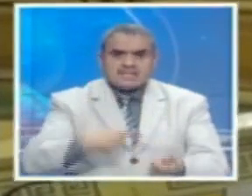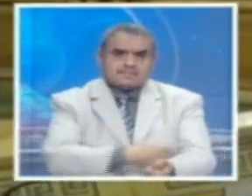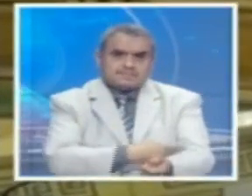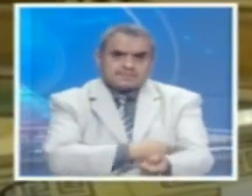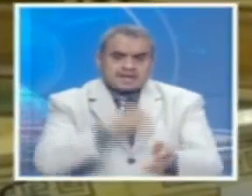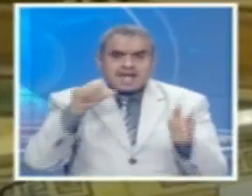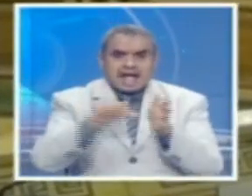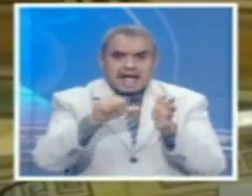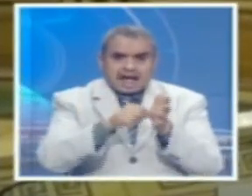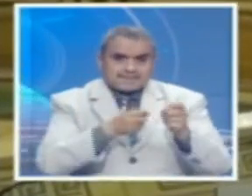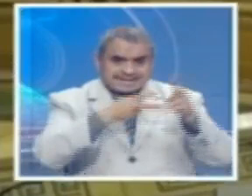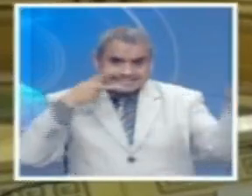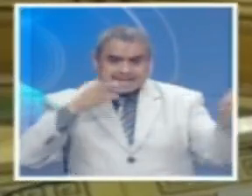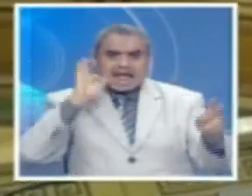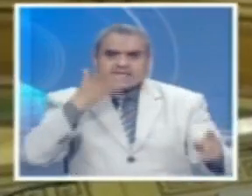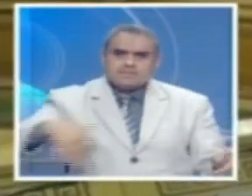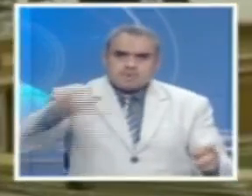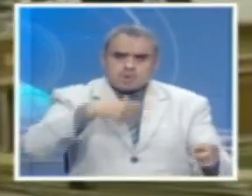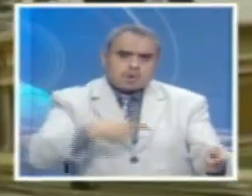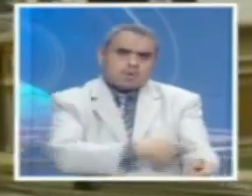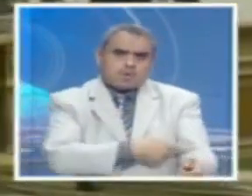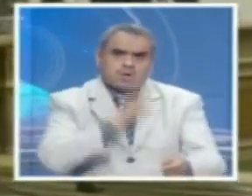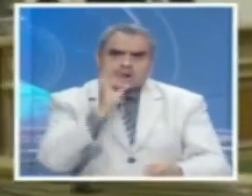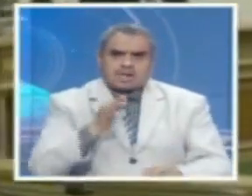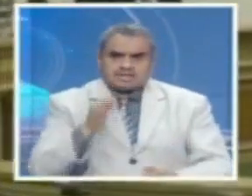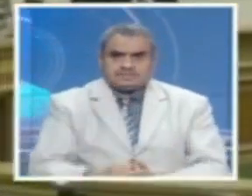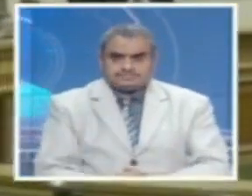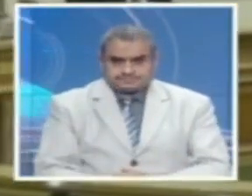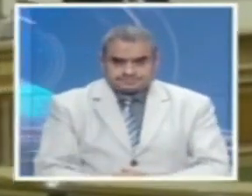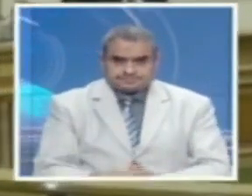باللقاحات للعاملين في جميع المنشآت السياحية.